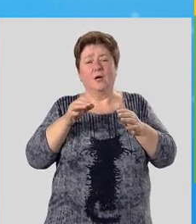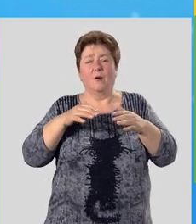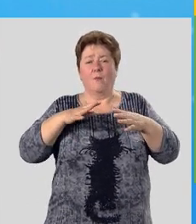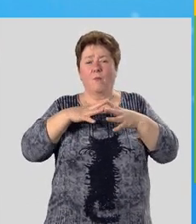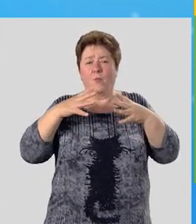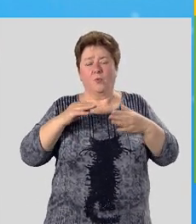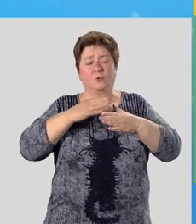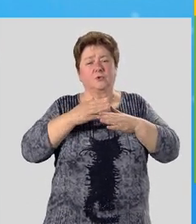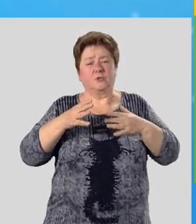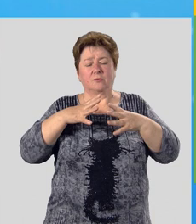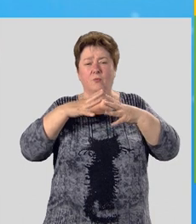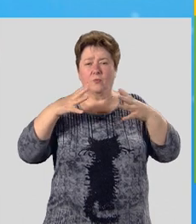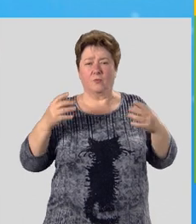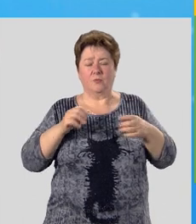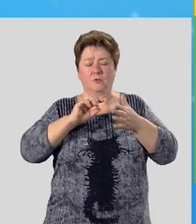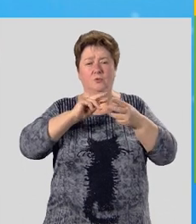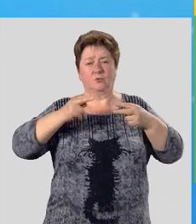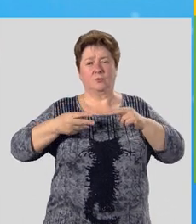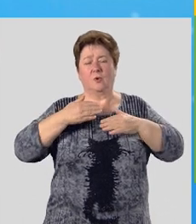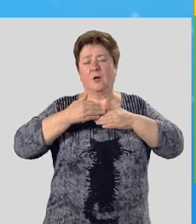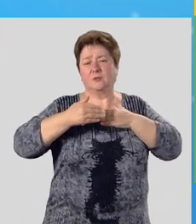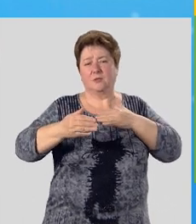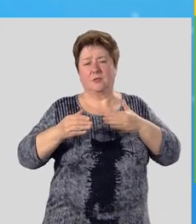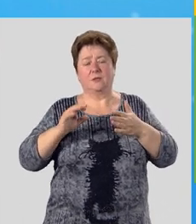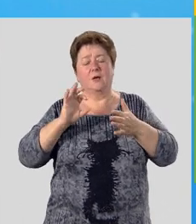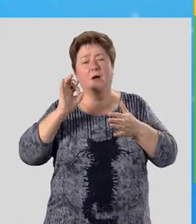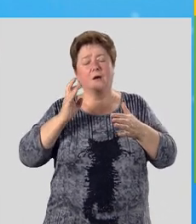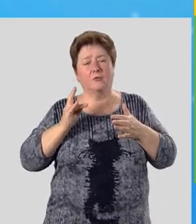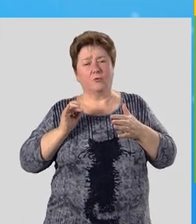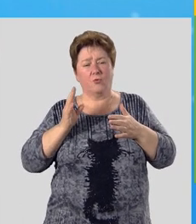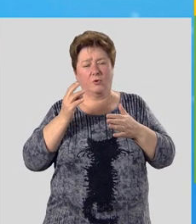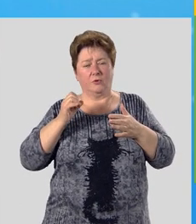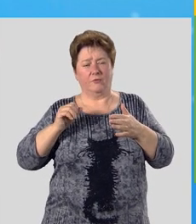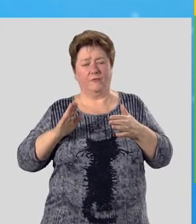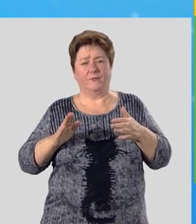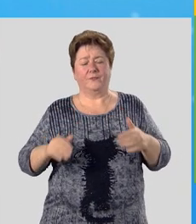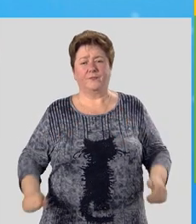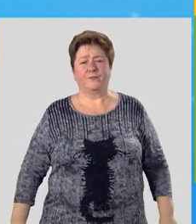позволяет детально рассмотреть структуру отдельных органоидов.